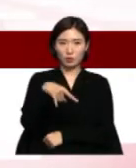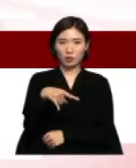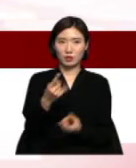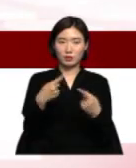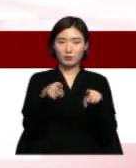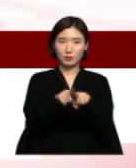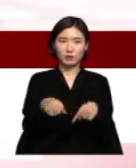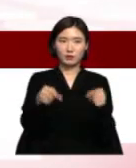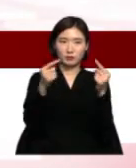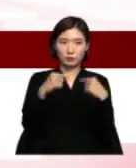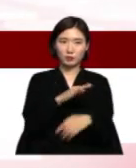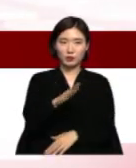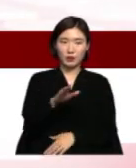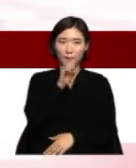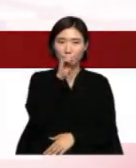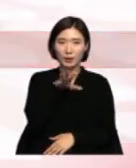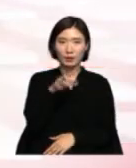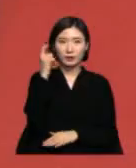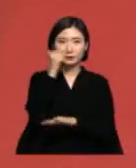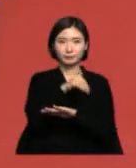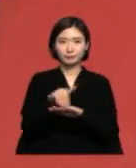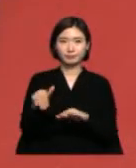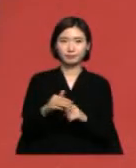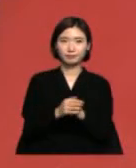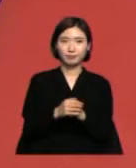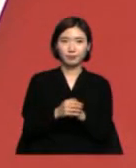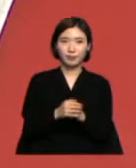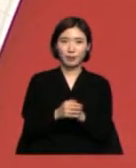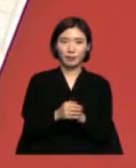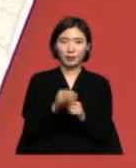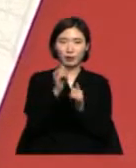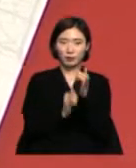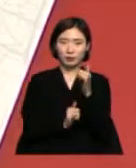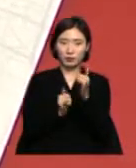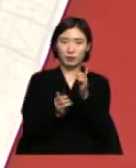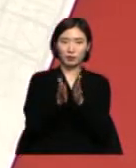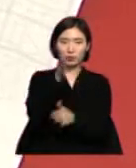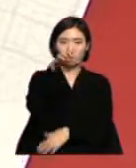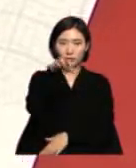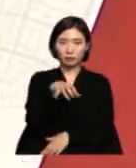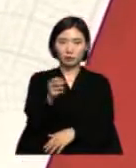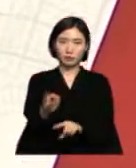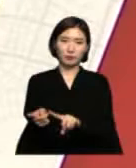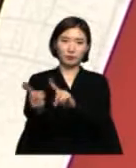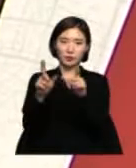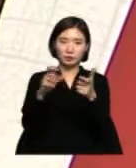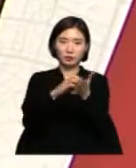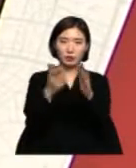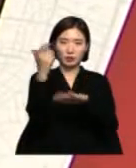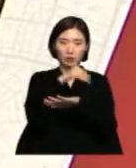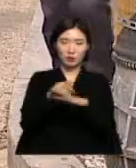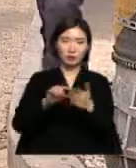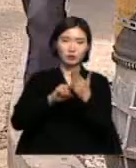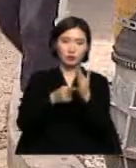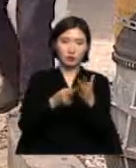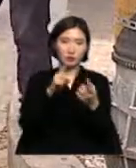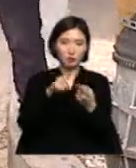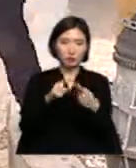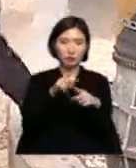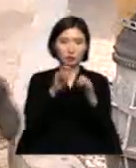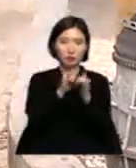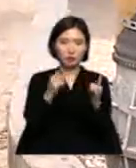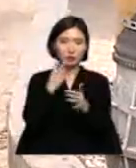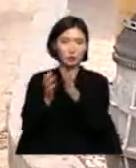저희가 얘기하려고 하니까. 네. 필동을 역사도심으로 재생하는 지구 단위 계획 추진을 둘러싸고